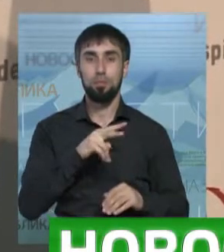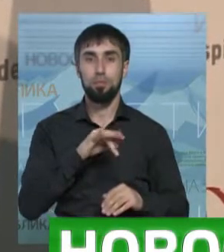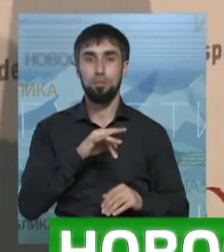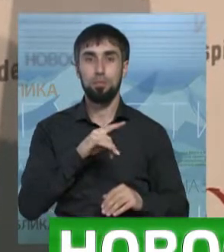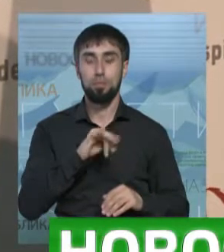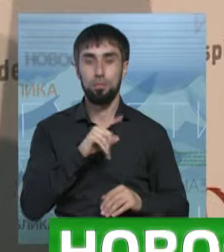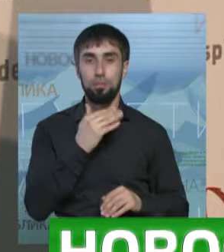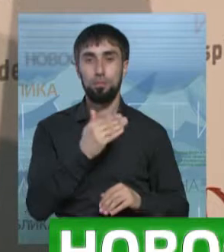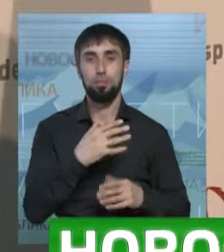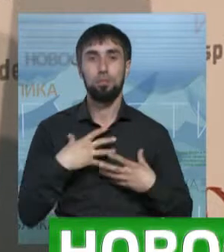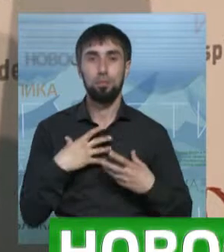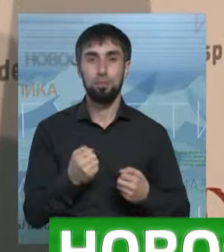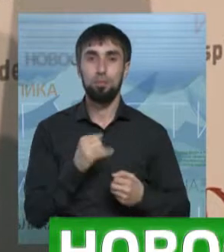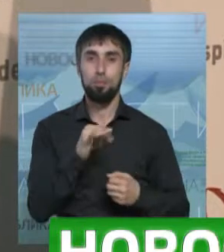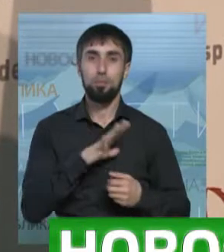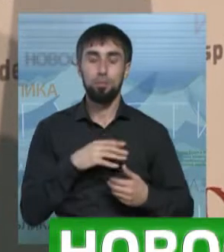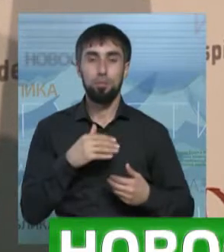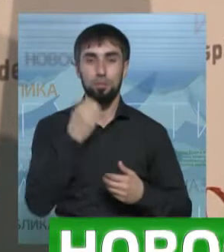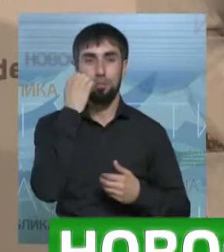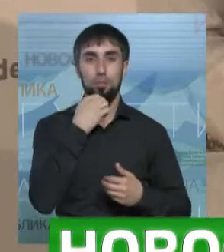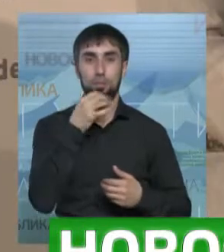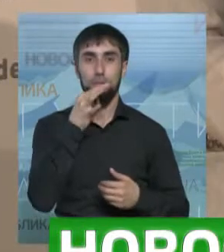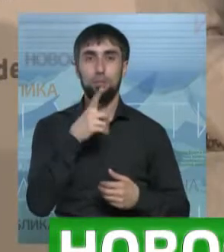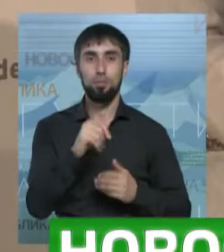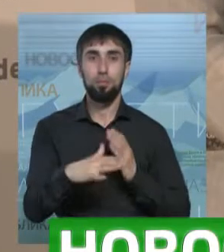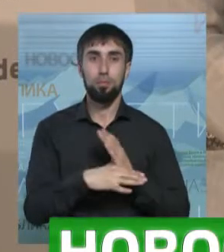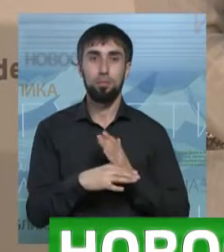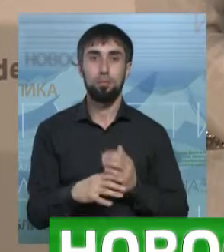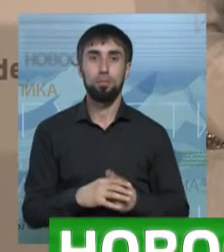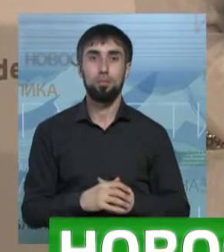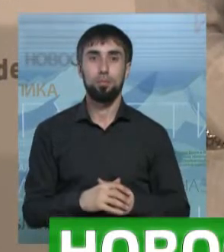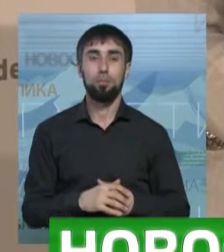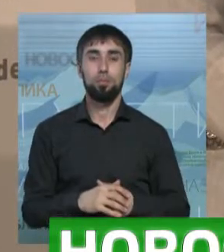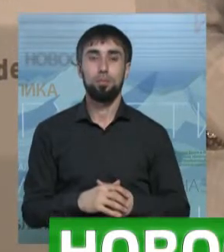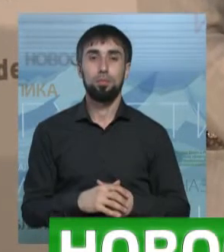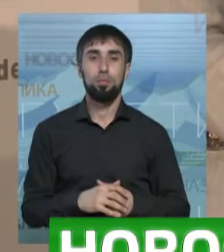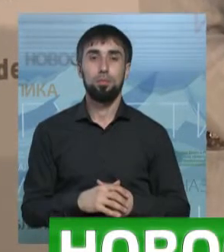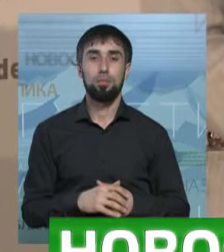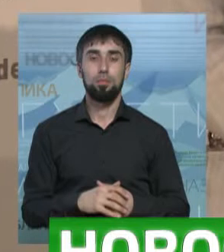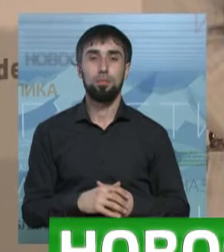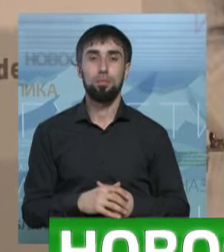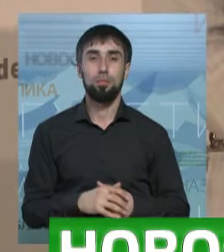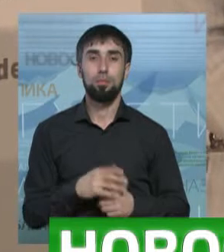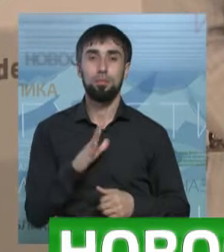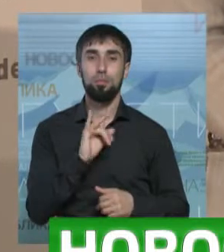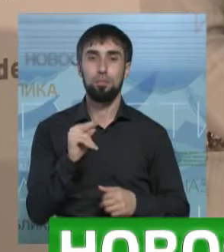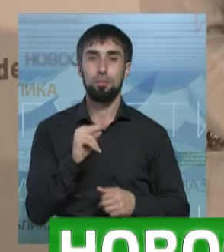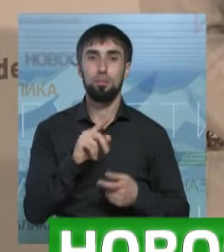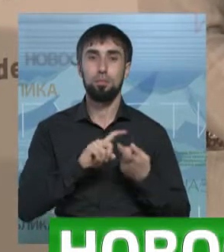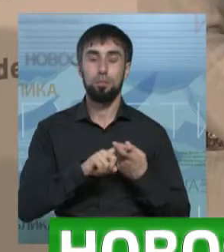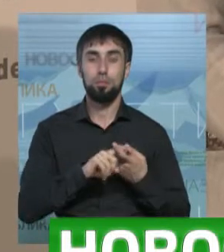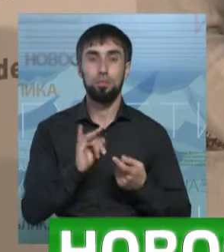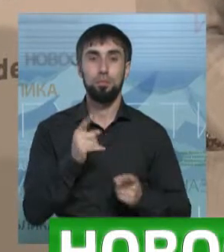выразили благодарность группе за неоценимую помощь. Заболеваемости ВИЧ-инфекции. И